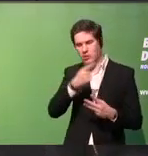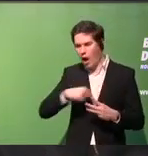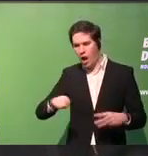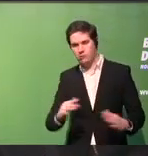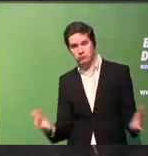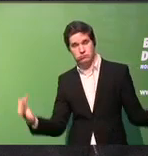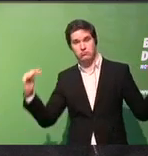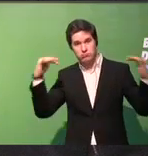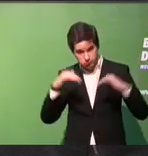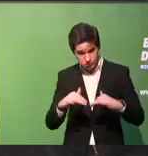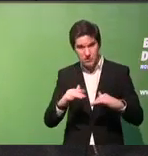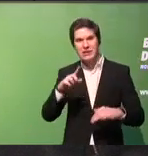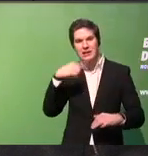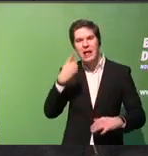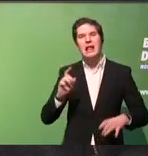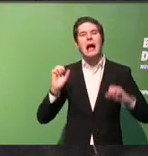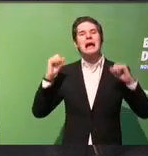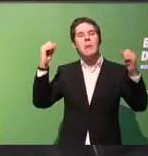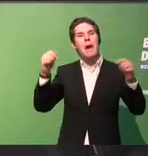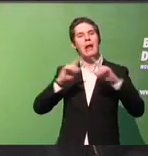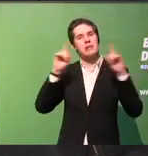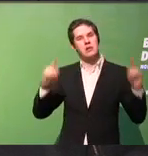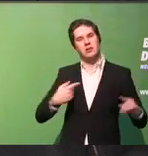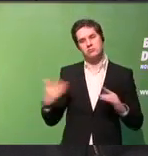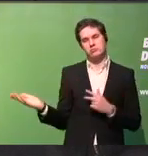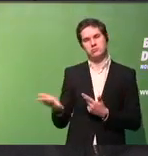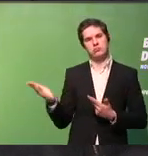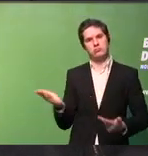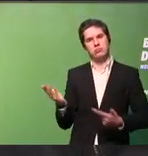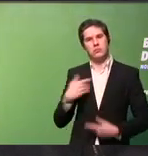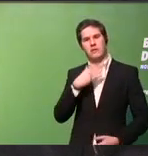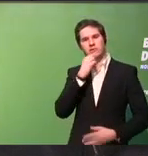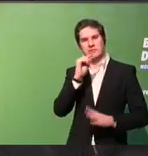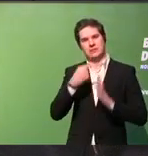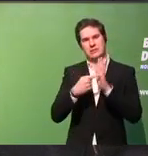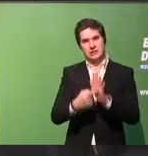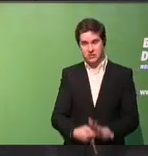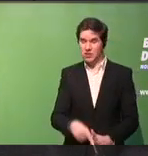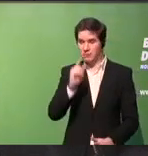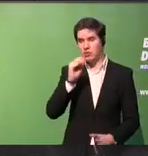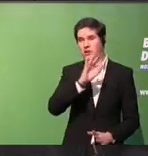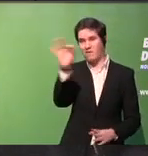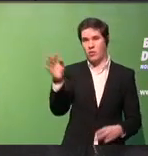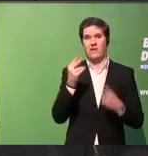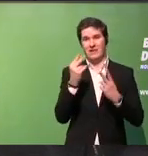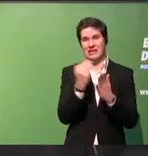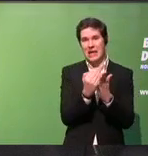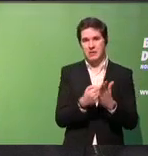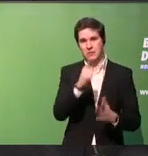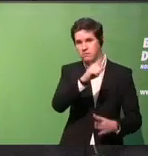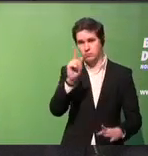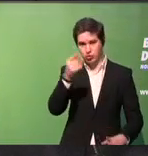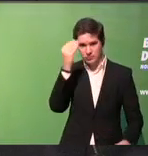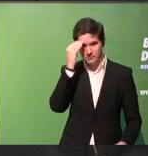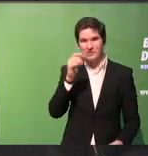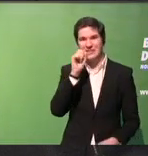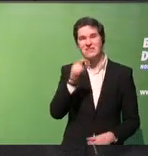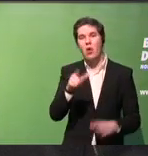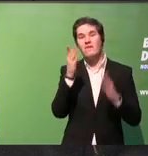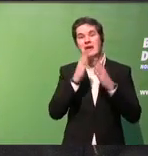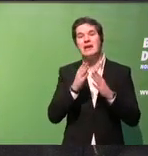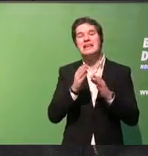Runde dann auch diese Kommunalwahlkampagne euch intern zu präsentieren. Also ein ganz, ganz wichtiger Termin mit der Bitte, euch den vorzumerken. 12. Januar